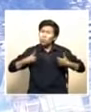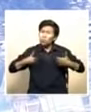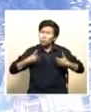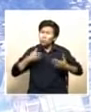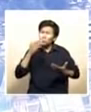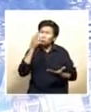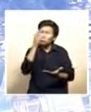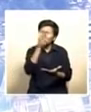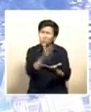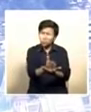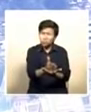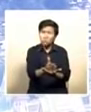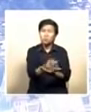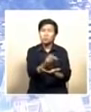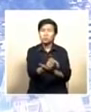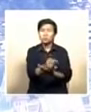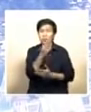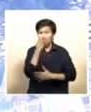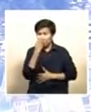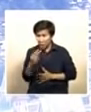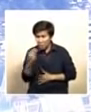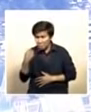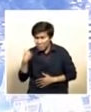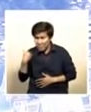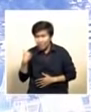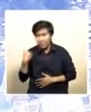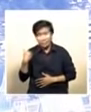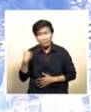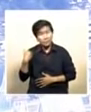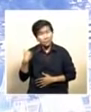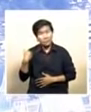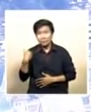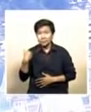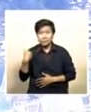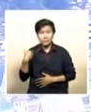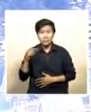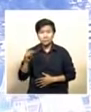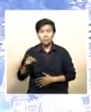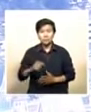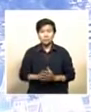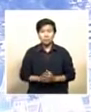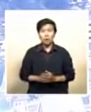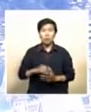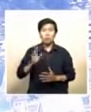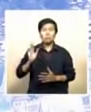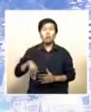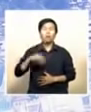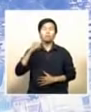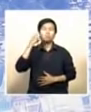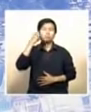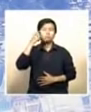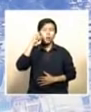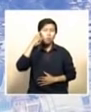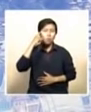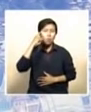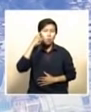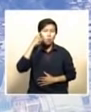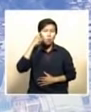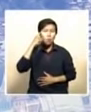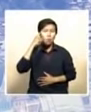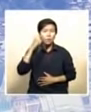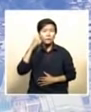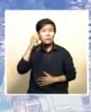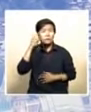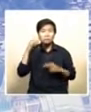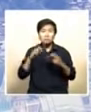ใหม่แม้จะออกข่าวว่าชกกันที่ไหนโดยไม่มีคนเข้าไปดู